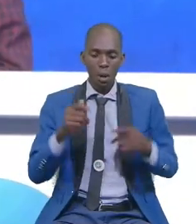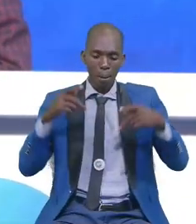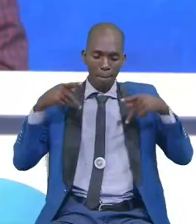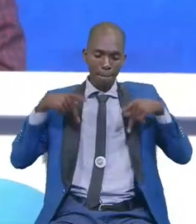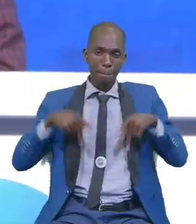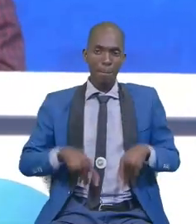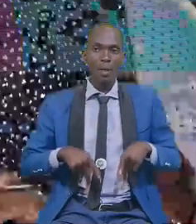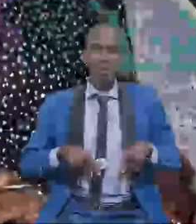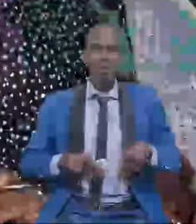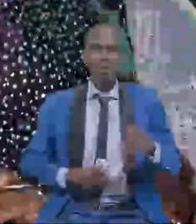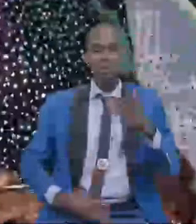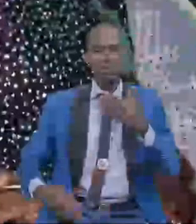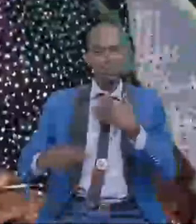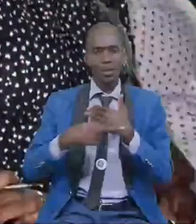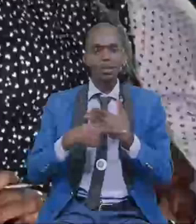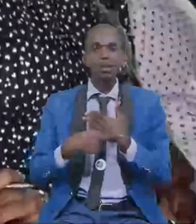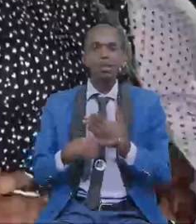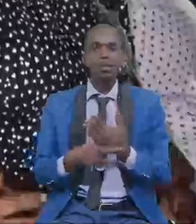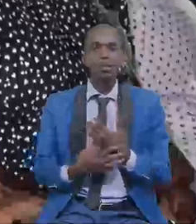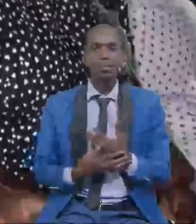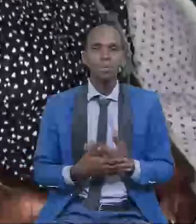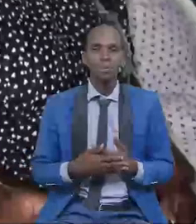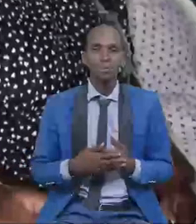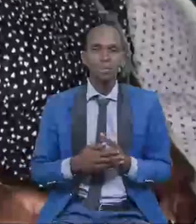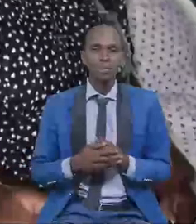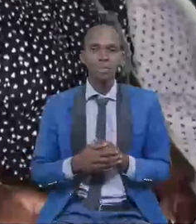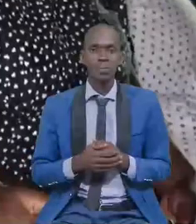Et nous venons maintenant pour une restauration personnelle.